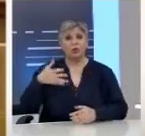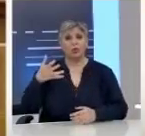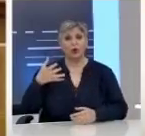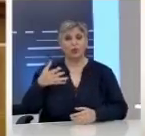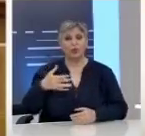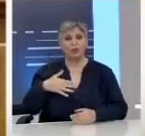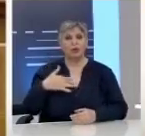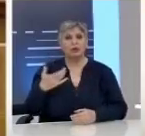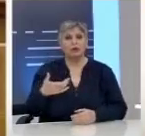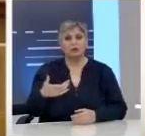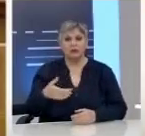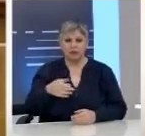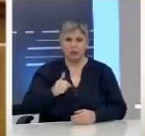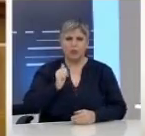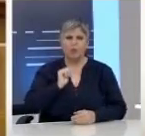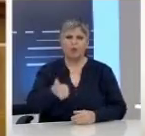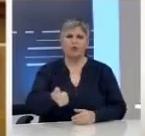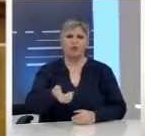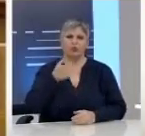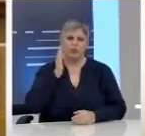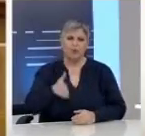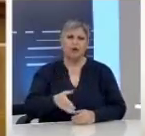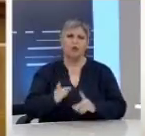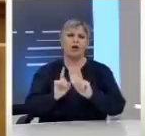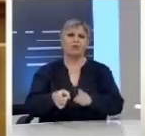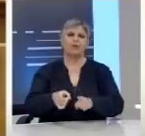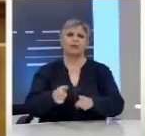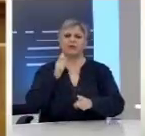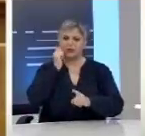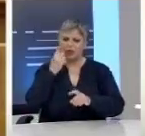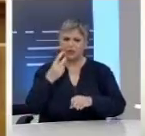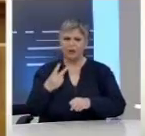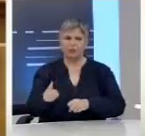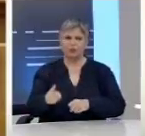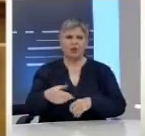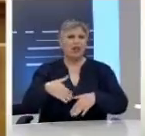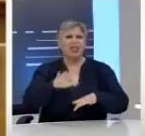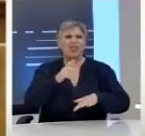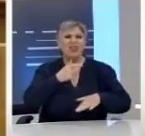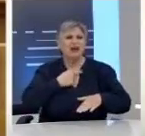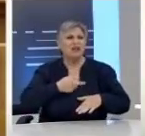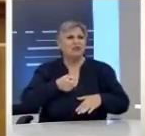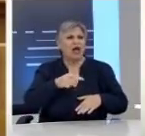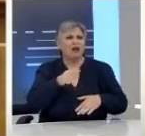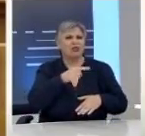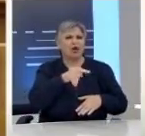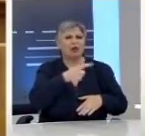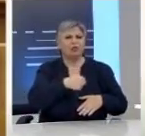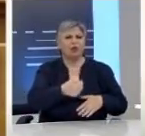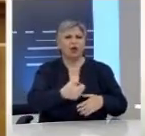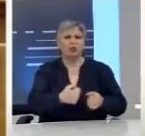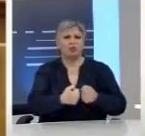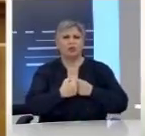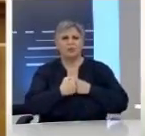ότι ο καθένας μπορεί να αποφασίζει για τον εαυτό του χωρίς τη διαμεσολάβηση τρίτων παραγόντων. Εκεί που